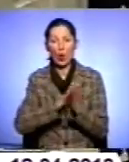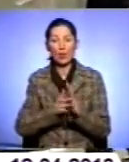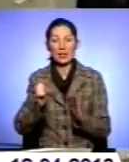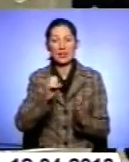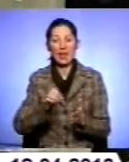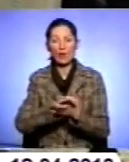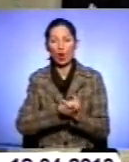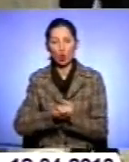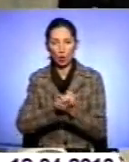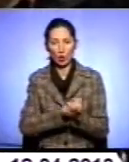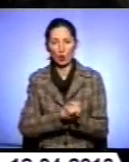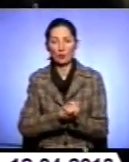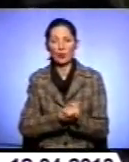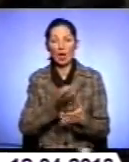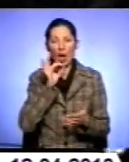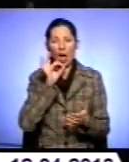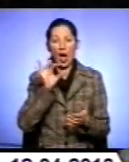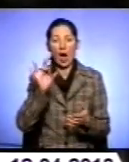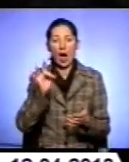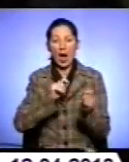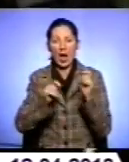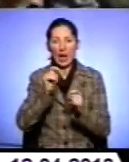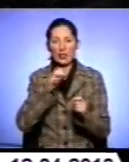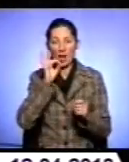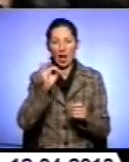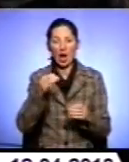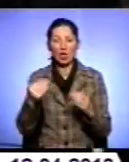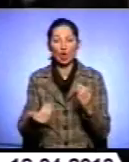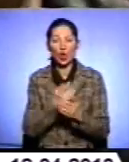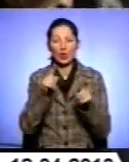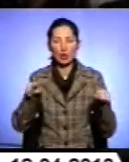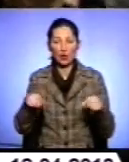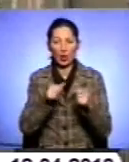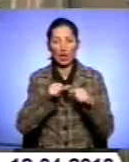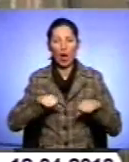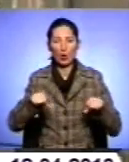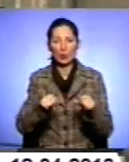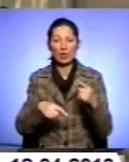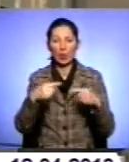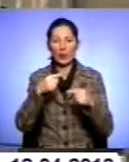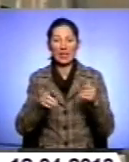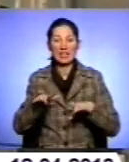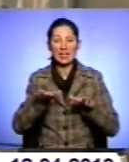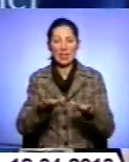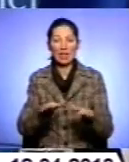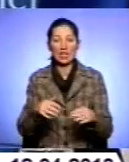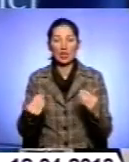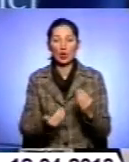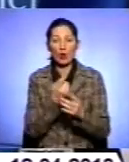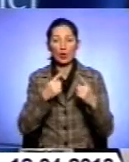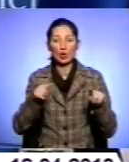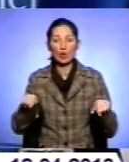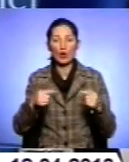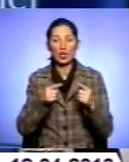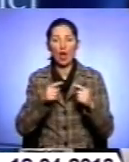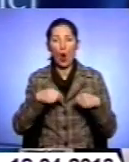президента Андрій Гончарук і зауважив, новостворена державна комісія віднині координуватиме діяльність центральних органів влади у зовнішньоторгівельній політиці. Комісія ні